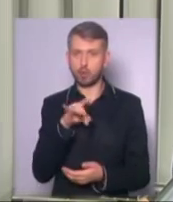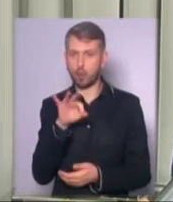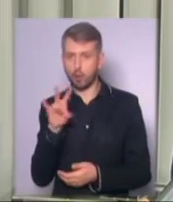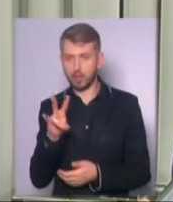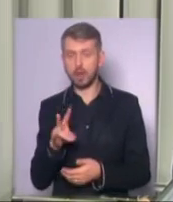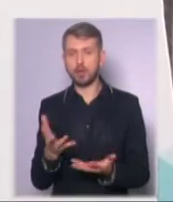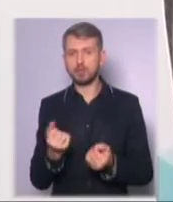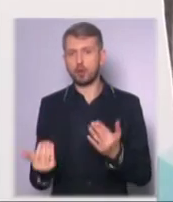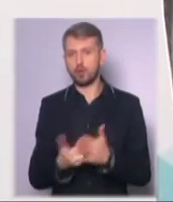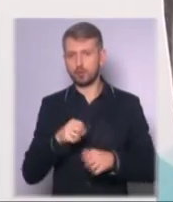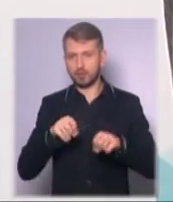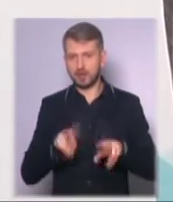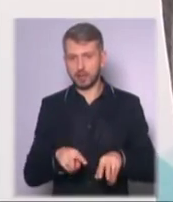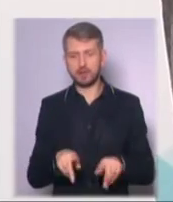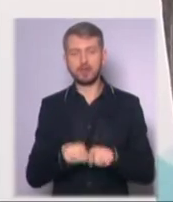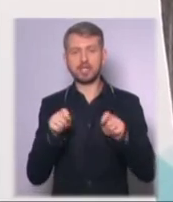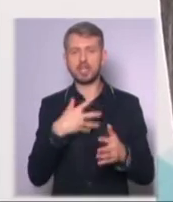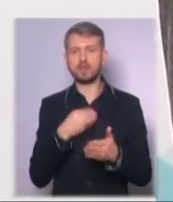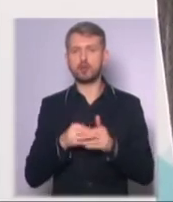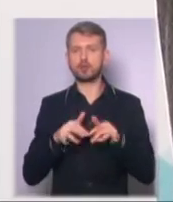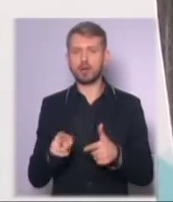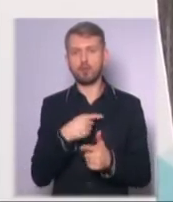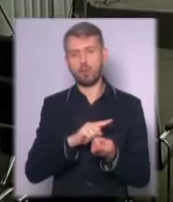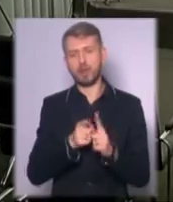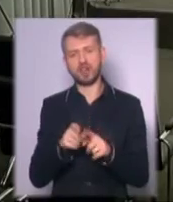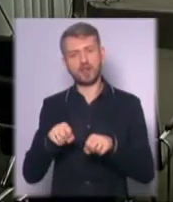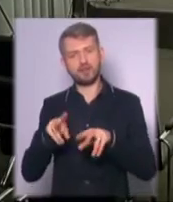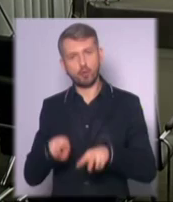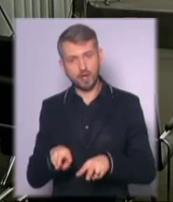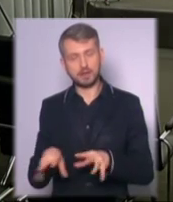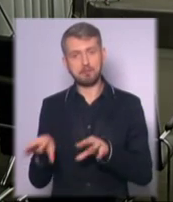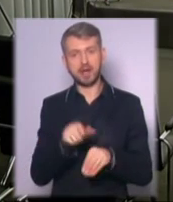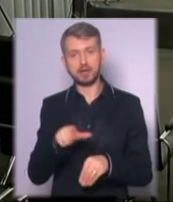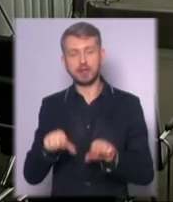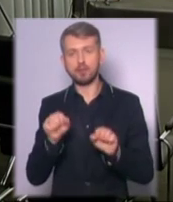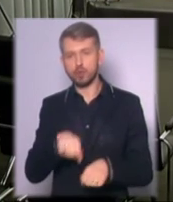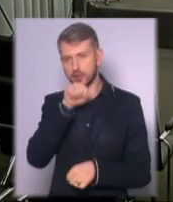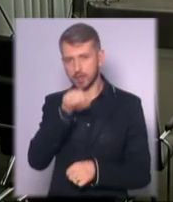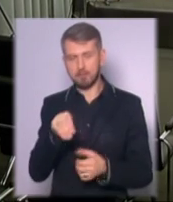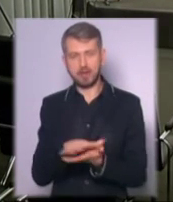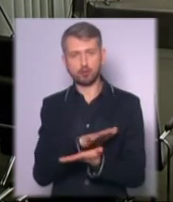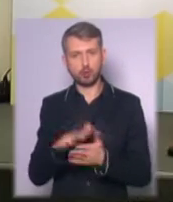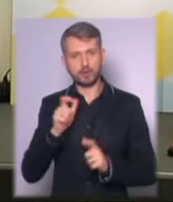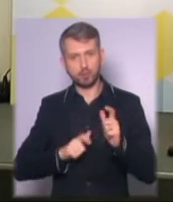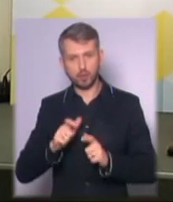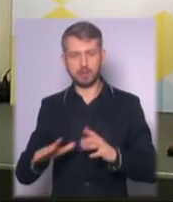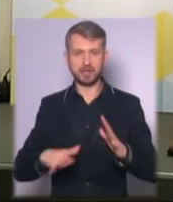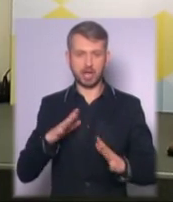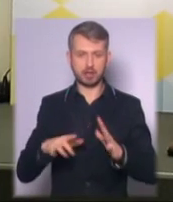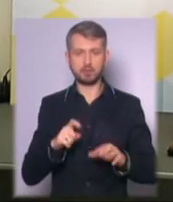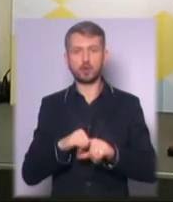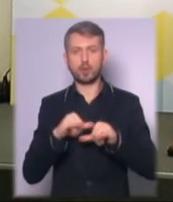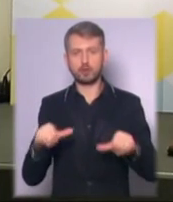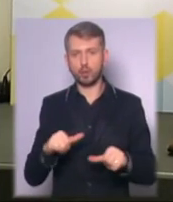нову спеціальність. Відкрити власну справу або перекваліфікуватися переселенці зможуть також завдяки безкоштовним курсам та тренінгам з розвитку